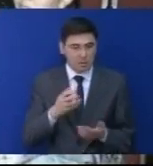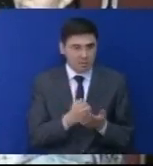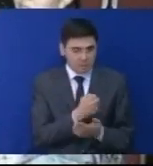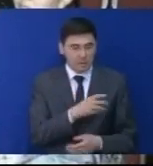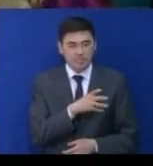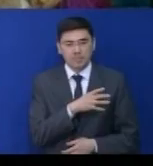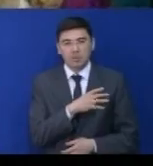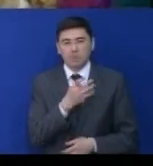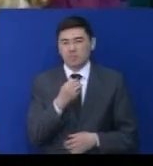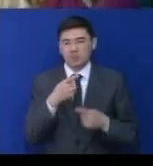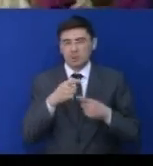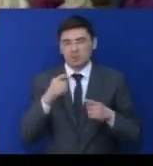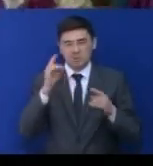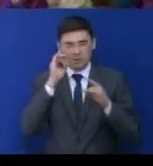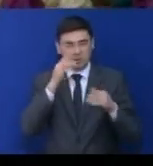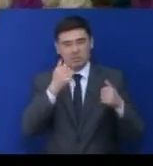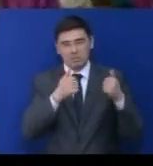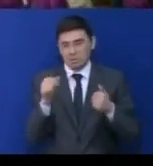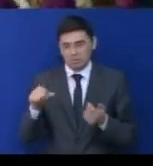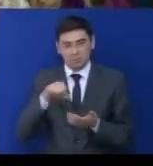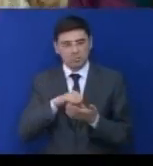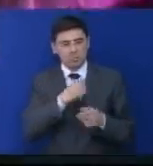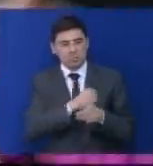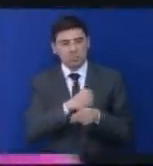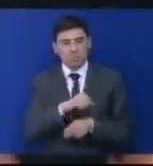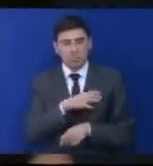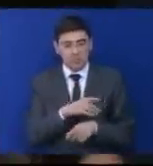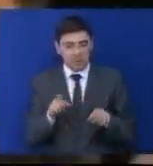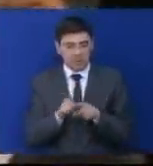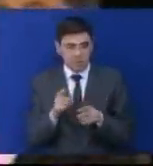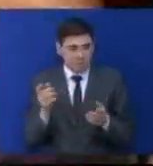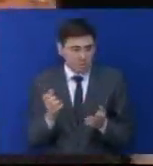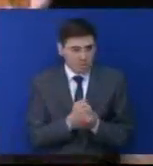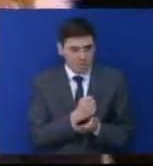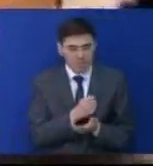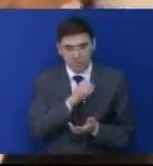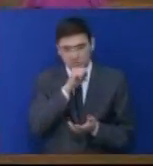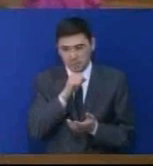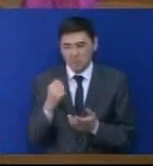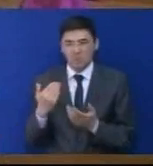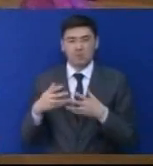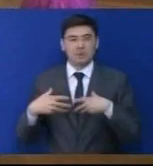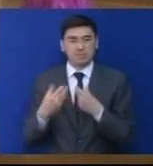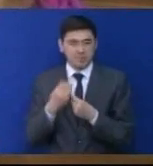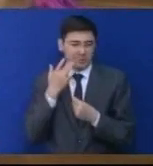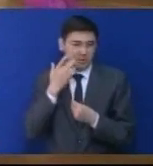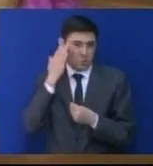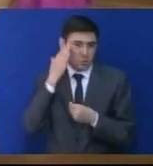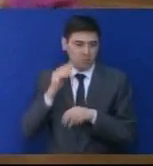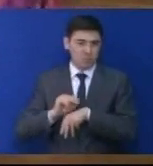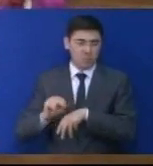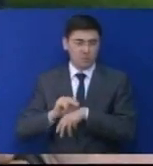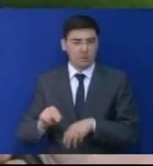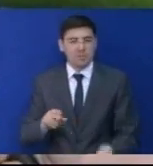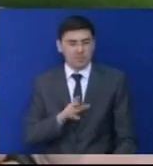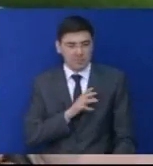Хасанғалиев атындағы басқа да байқаулардың жеңімпазы. Оның мұндай жетістікке жетуіне өнерлі отбасында тәрбиеленуінің әсері бар, дейді